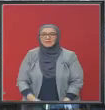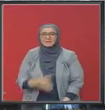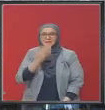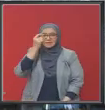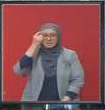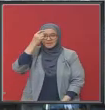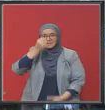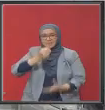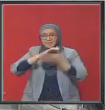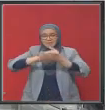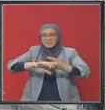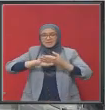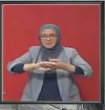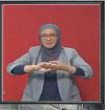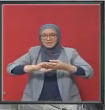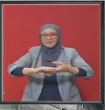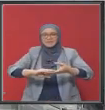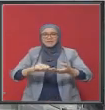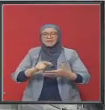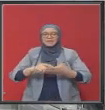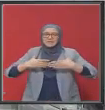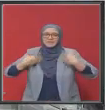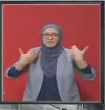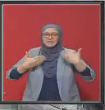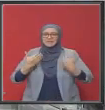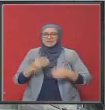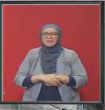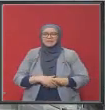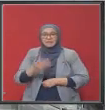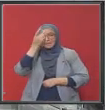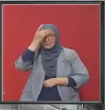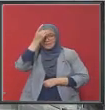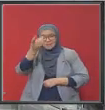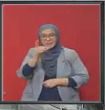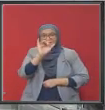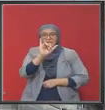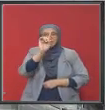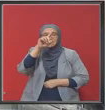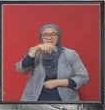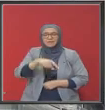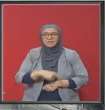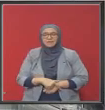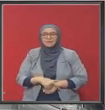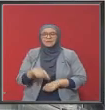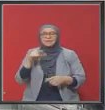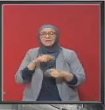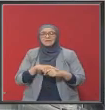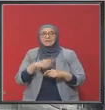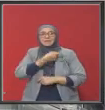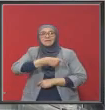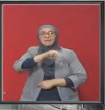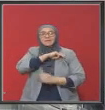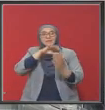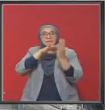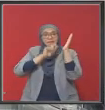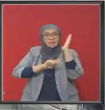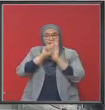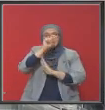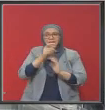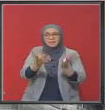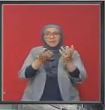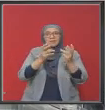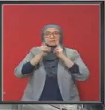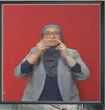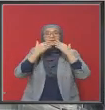dan salam sejahtera Datuk yang dibetulkan menteri and pengajian tinggi ingin mengucapkan terima kasih dan